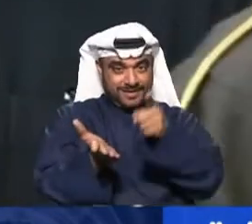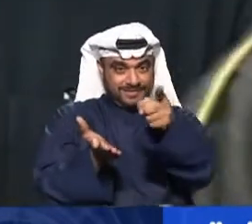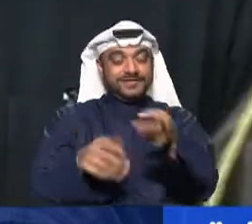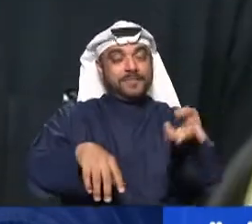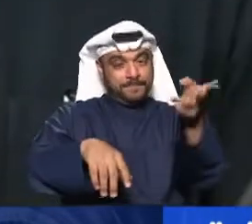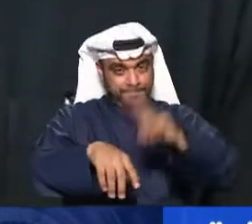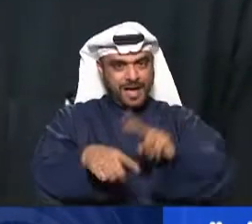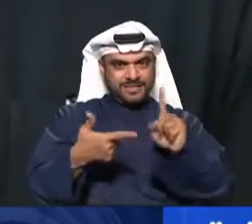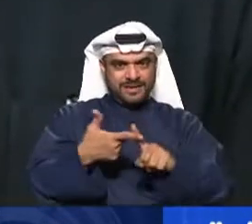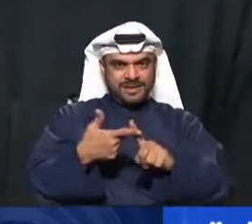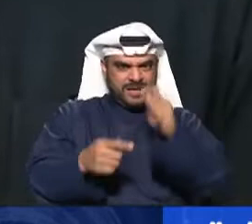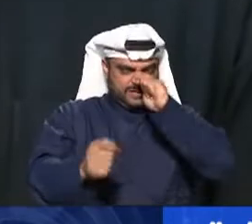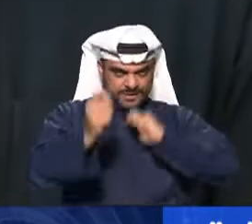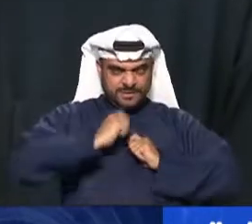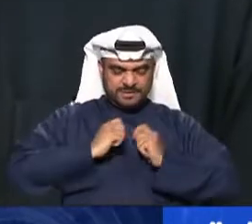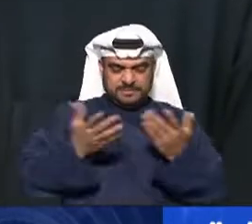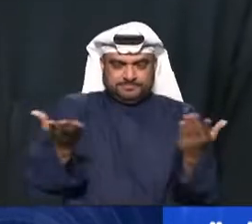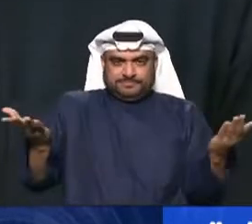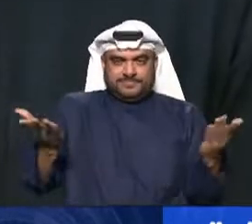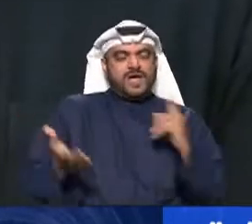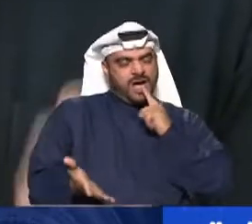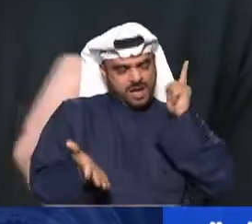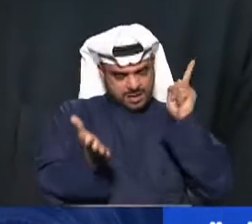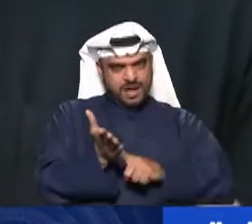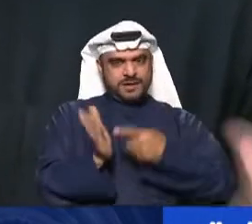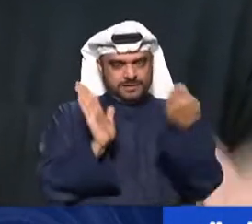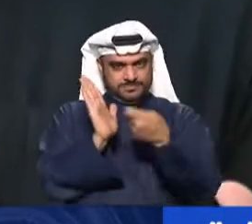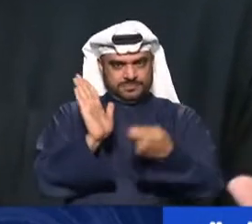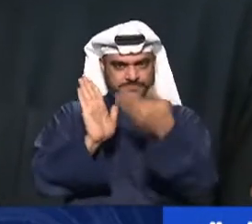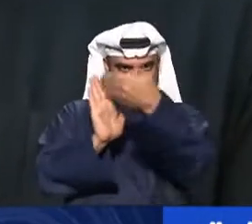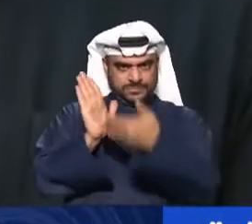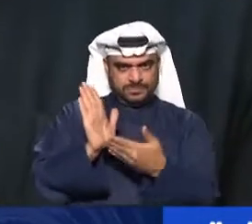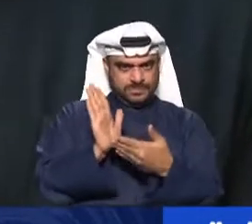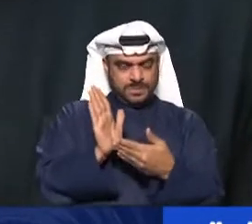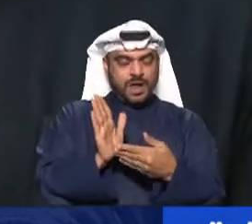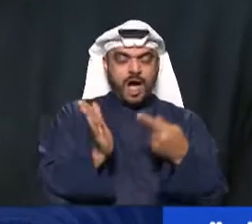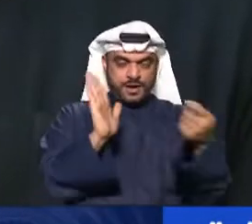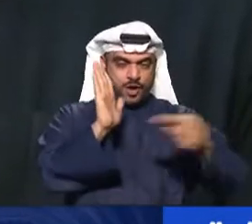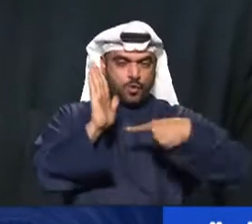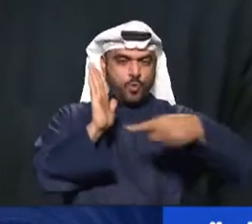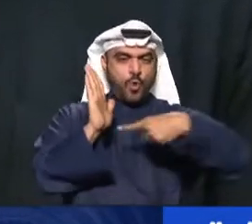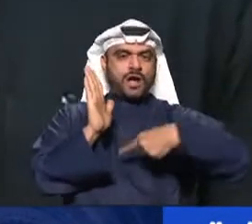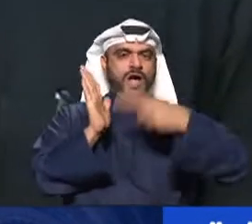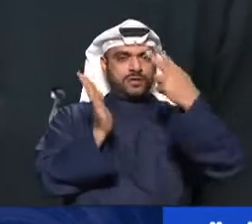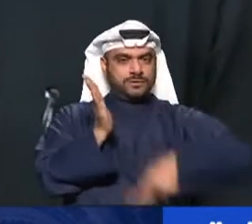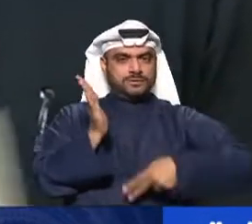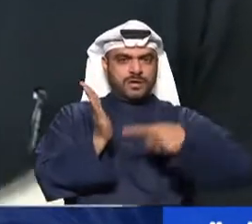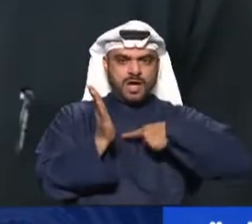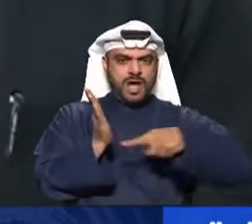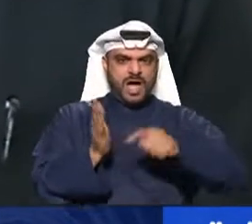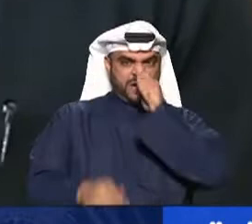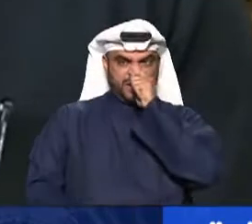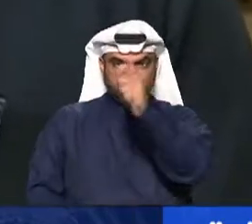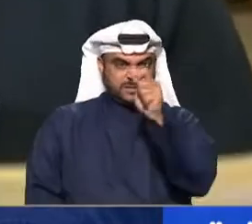هي ليست ضد ديانة، أنا ثبت في أن من الموقعين يهود، نحن لسنا ضد أي